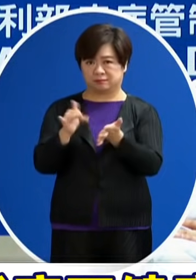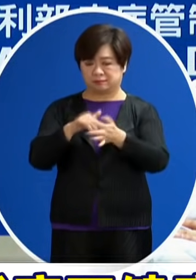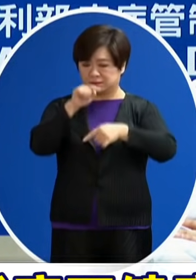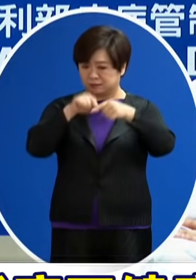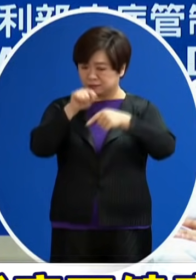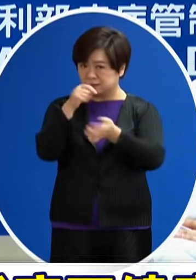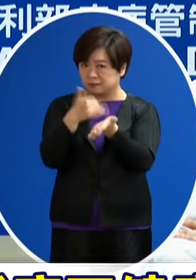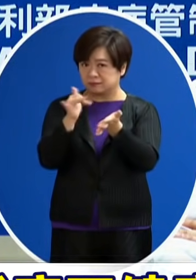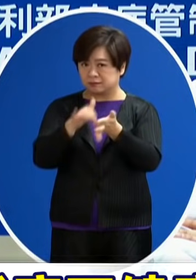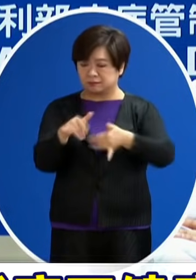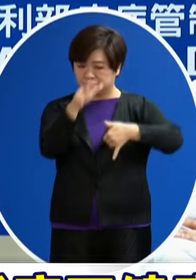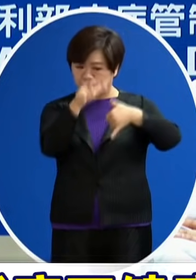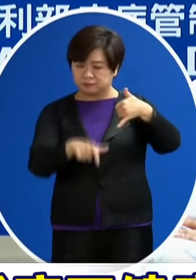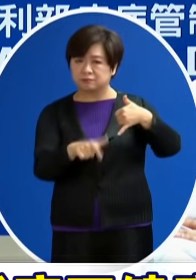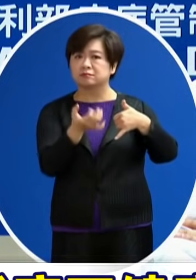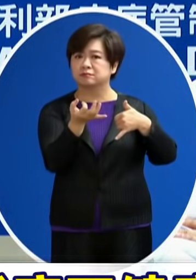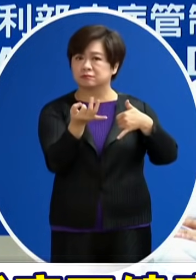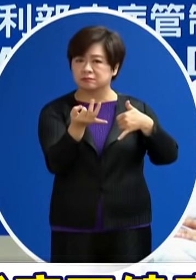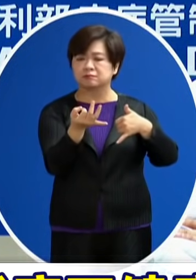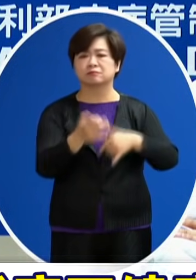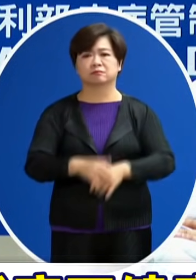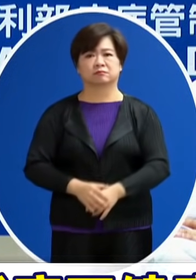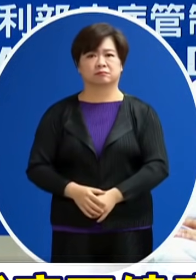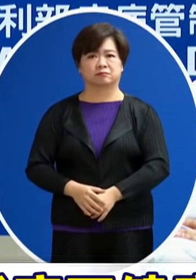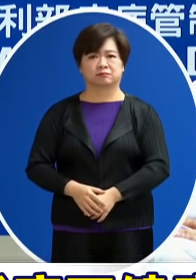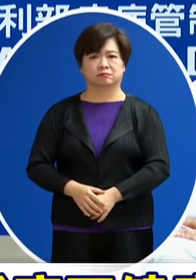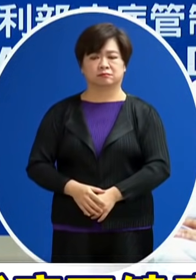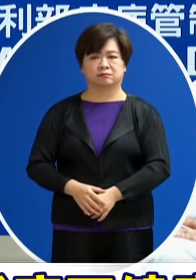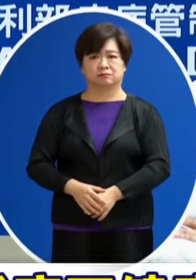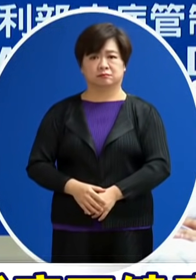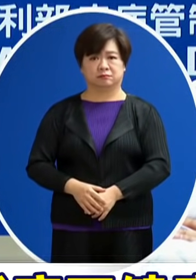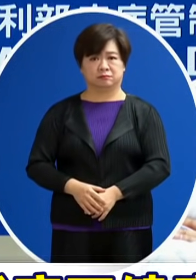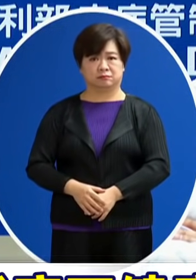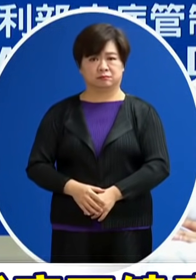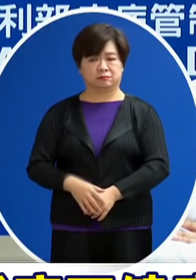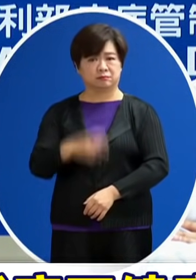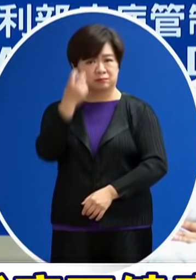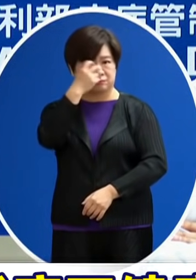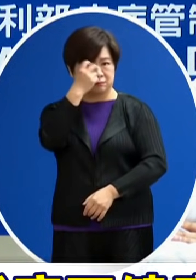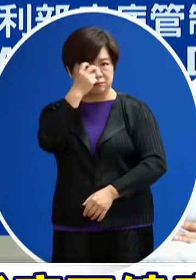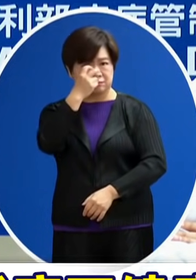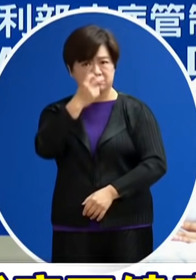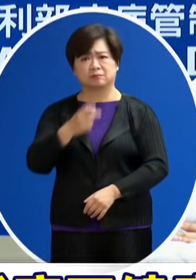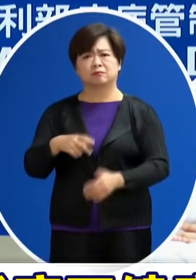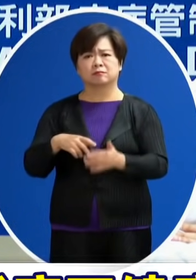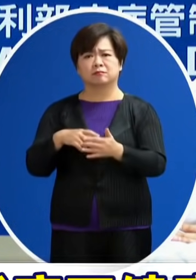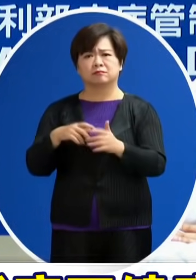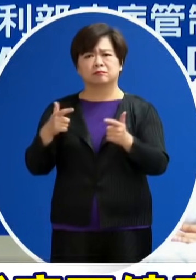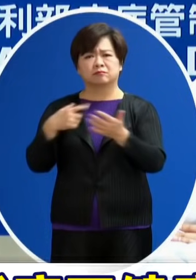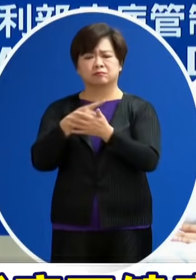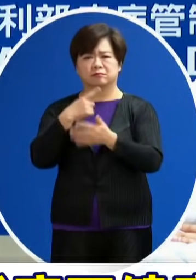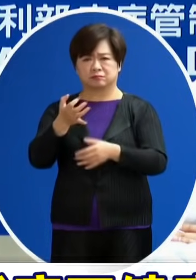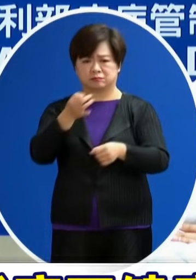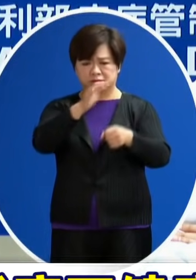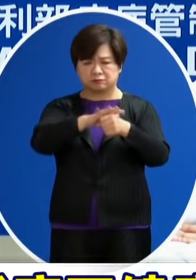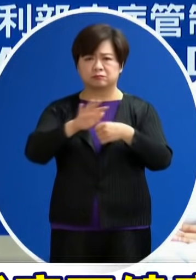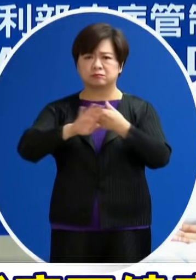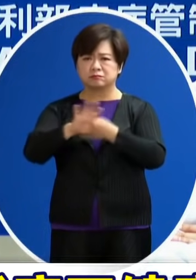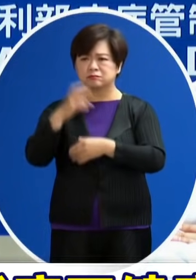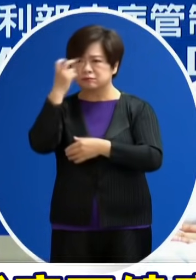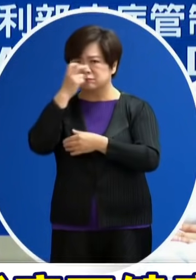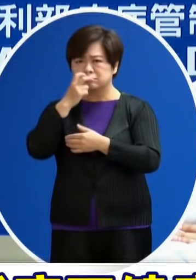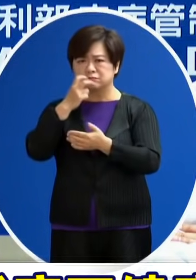算起来一个人的费用。那当然整个检验不是拿到的钱才是钱，还有很多的检验的费